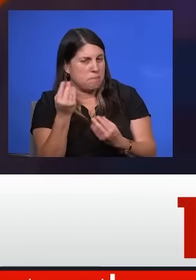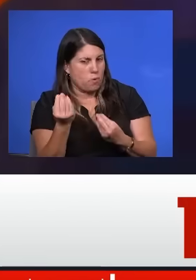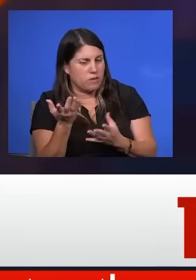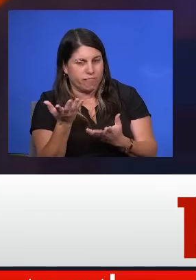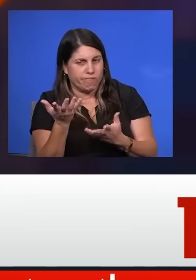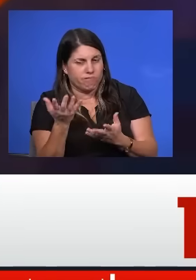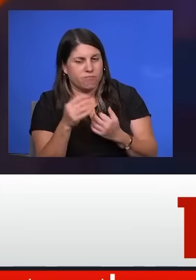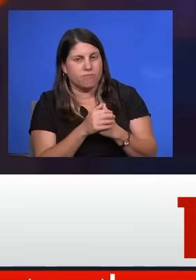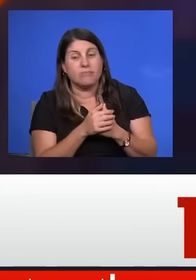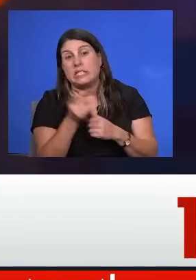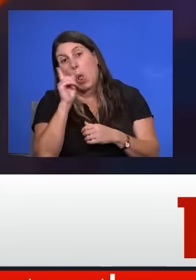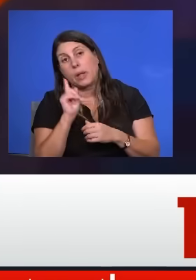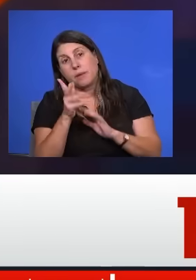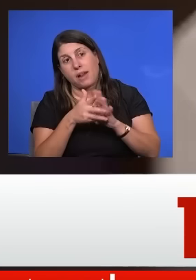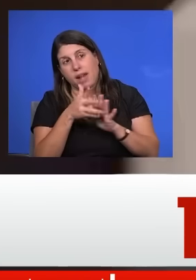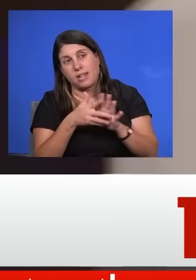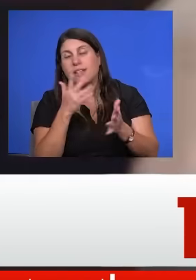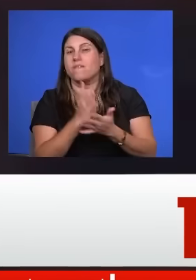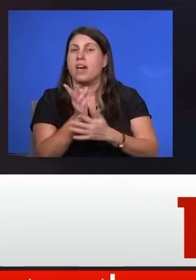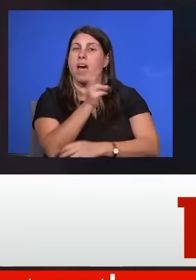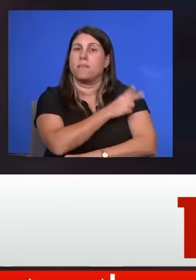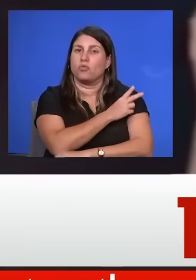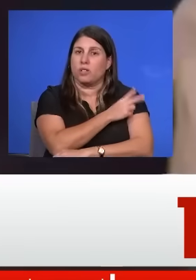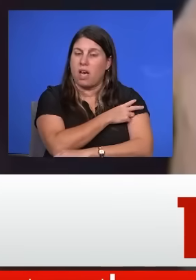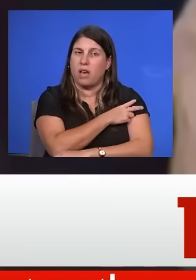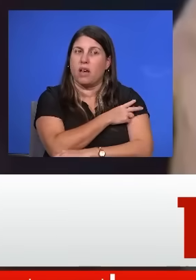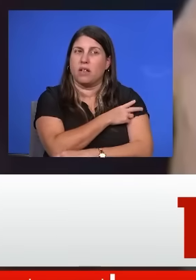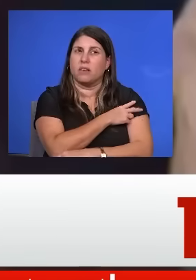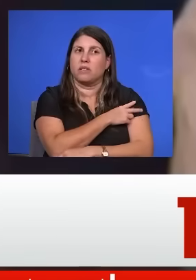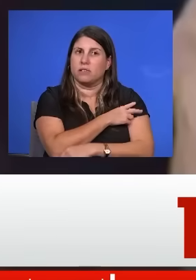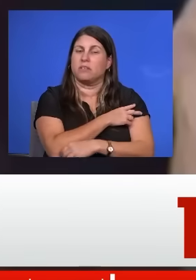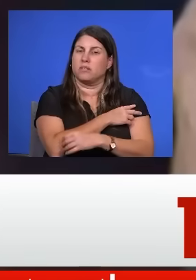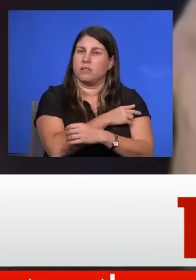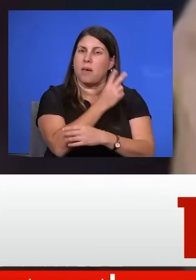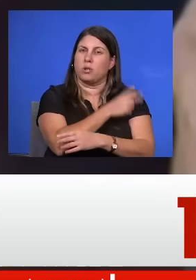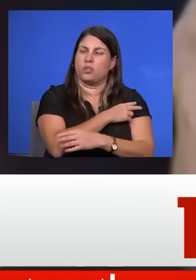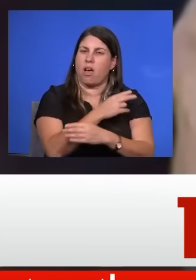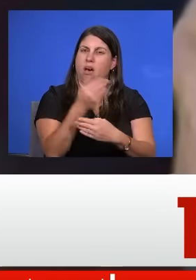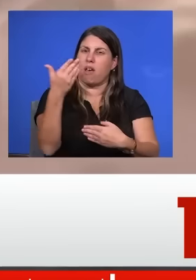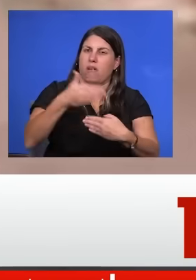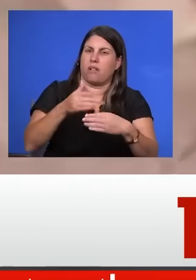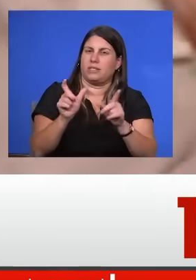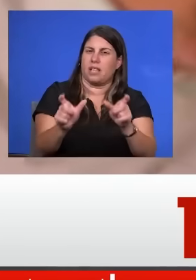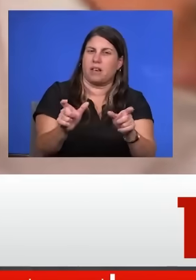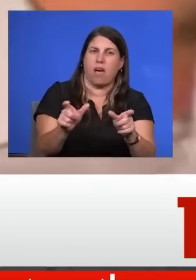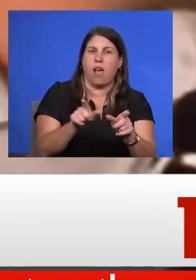להגיד. הנה, המשטרה כבר סגרה את הזיחה. הנה, לשם, לשם, לשם מכוונים